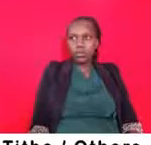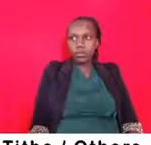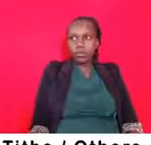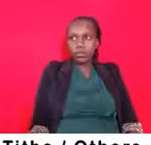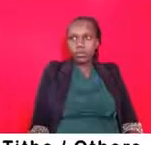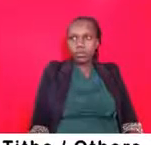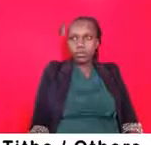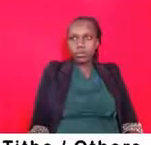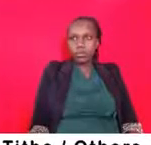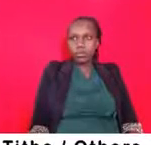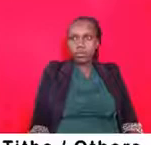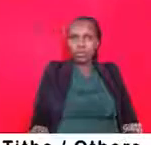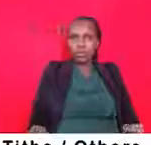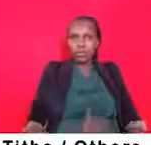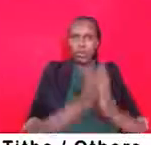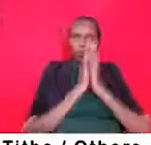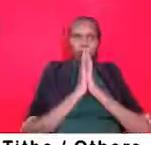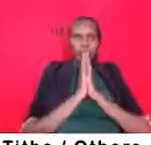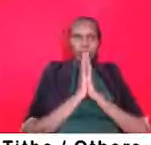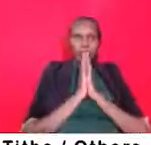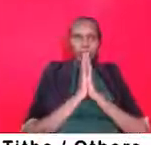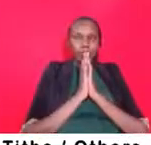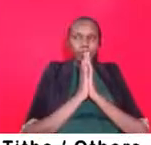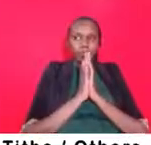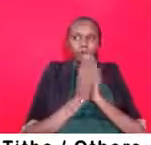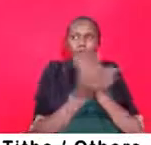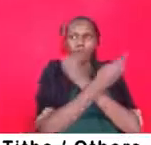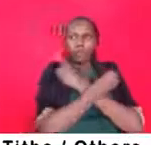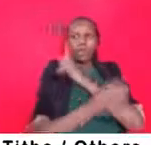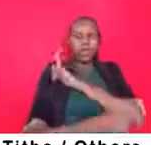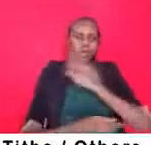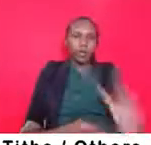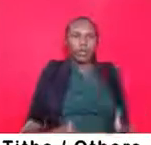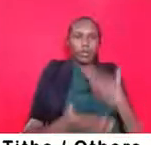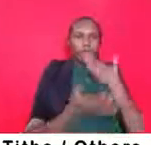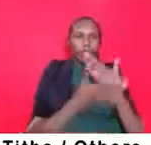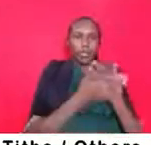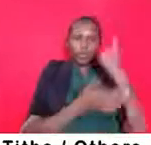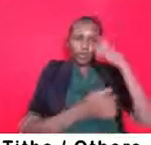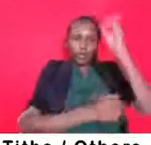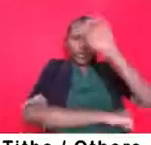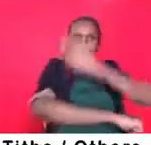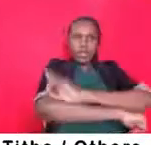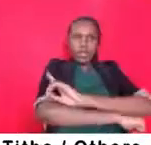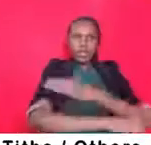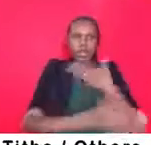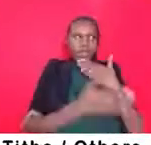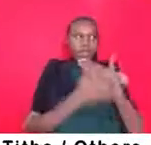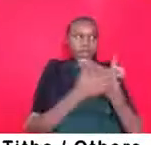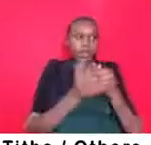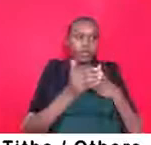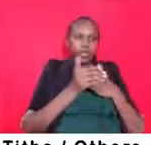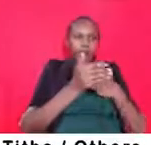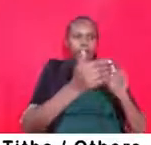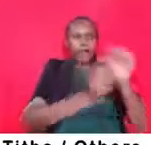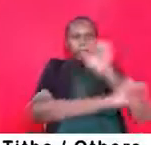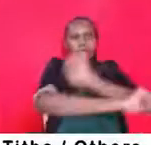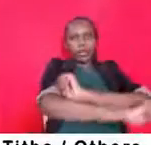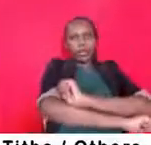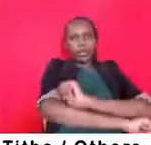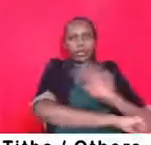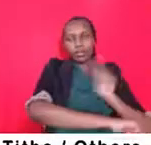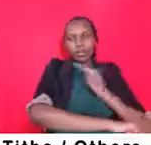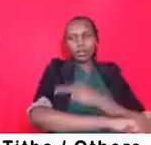Tafadhali tufumbe macho na kuomba. Dear Lord, thank you for this day. Thank you for being with us and guiding us, dear Lord. As